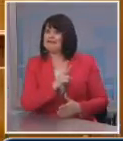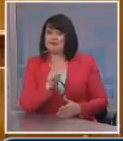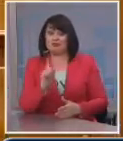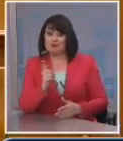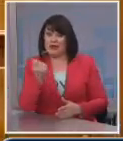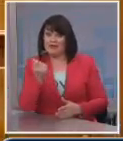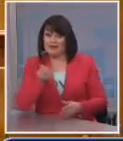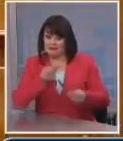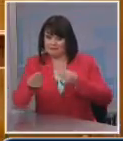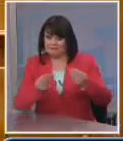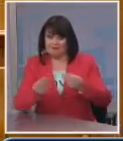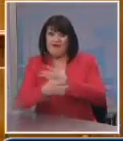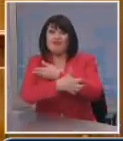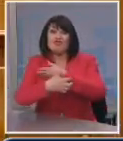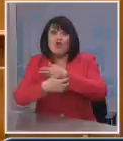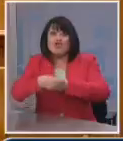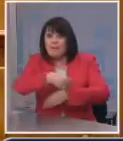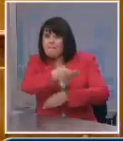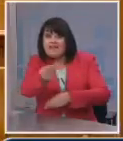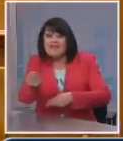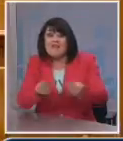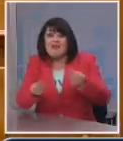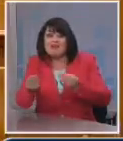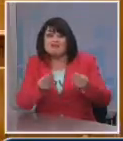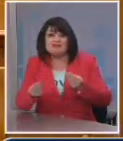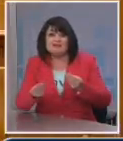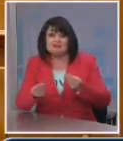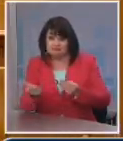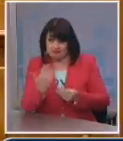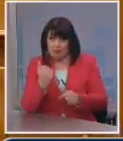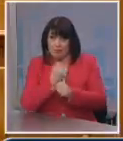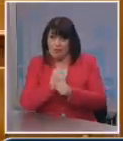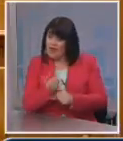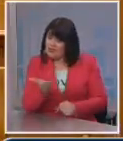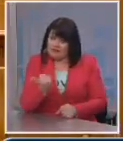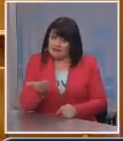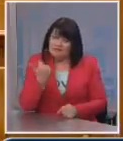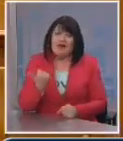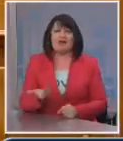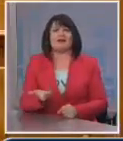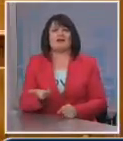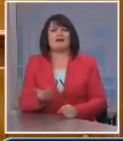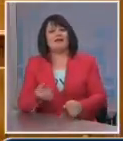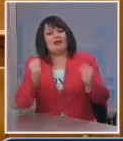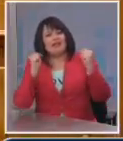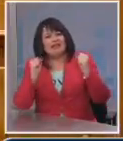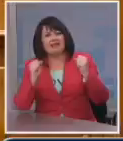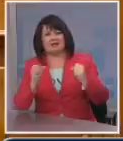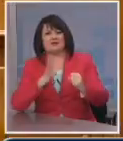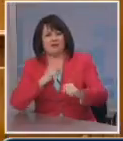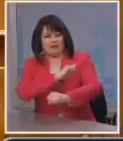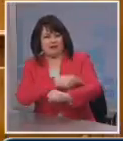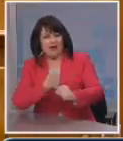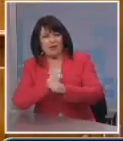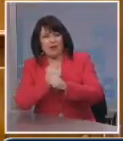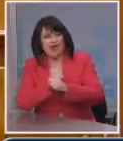πλούτο, μοιράζει μιζέρια. Δεν δημιουργεί κίνητρα για εργασία. Δεν κινητοποιεί τις υγιείς δυνάμεις της ελληνικής κοινωνίας.